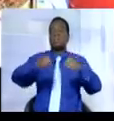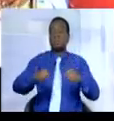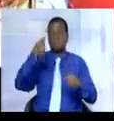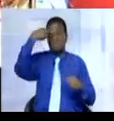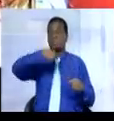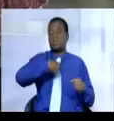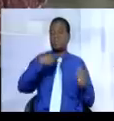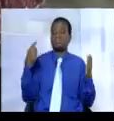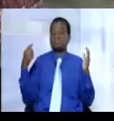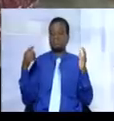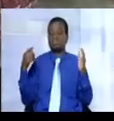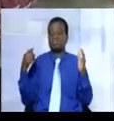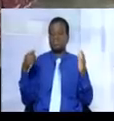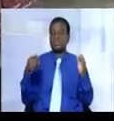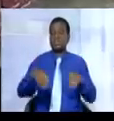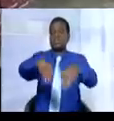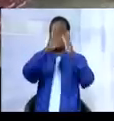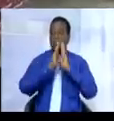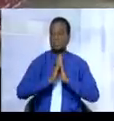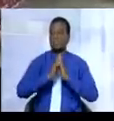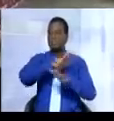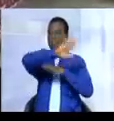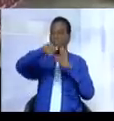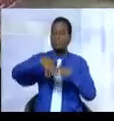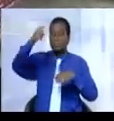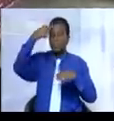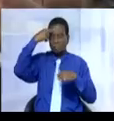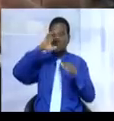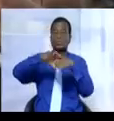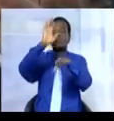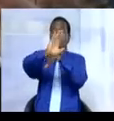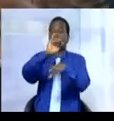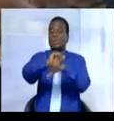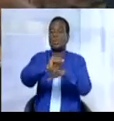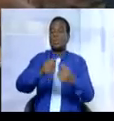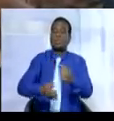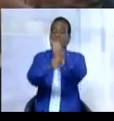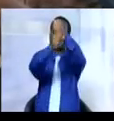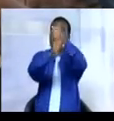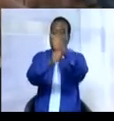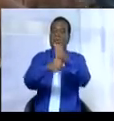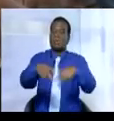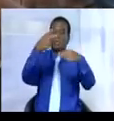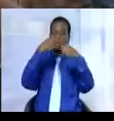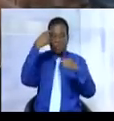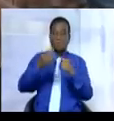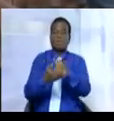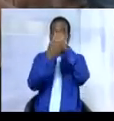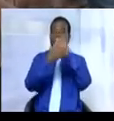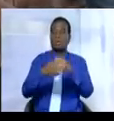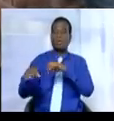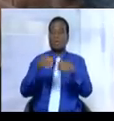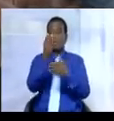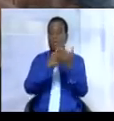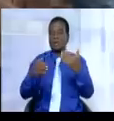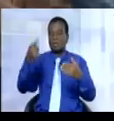à mon nouveau. Je demande à tous les gouvernements de la Côte d'Ivoire de m'aider, de me venir en aide, de faire quelque chose